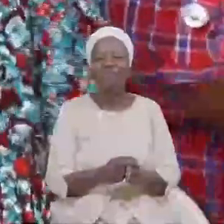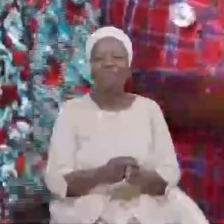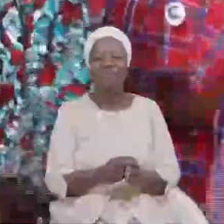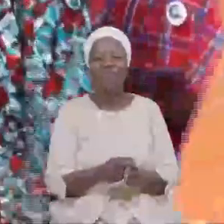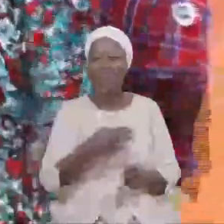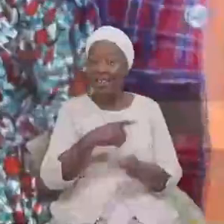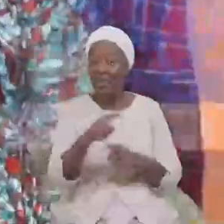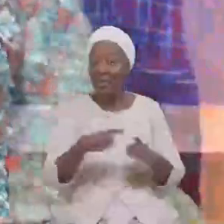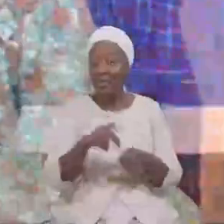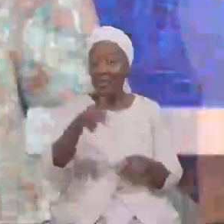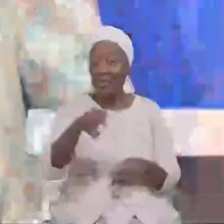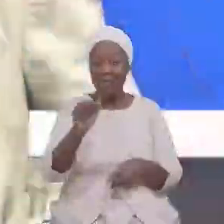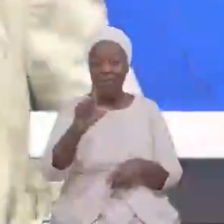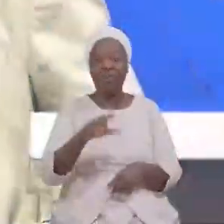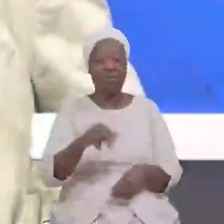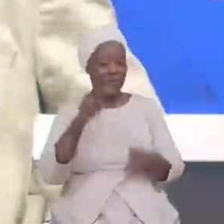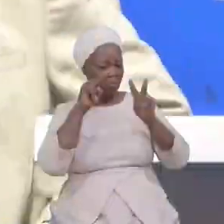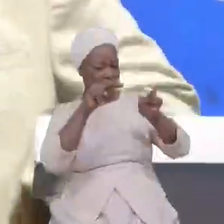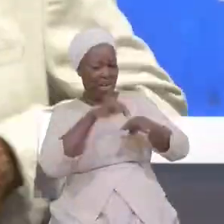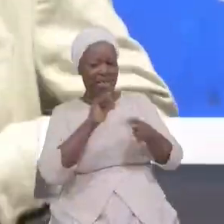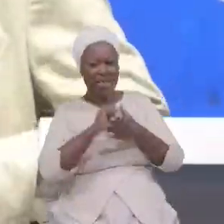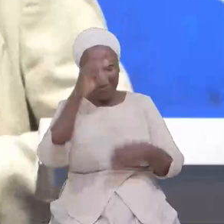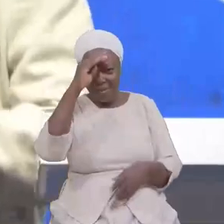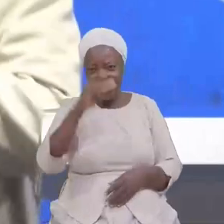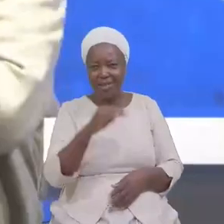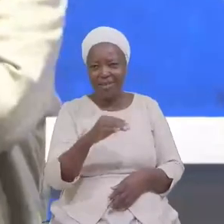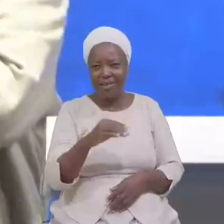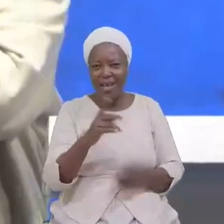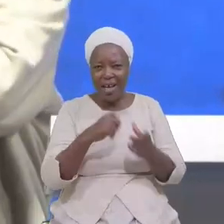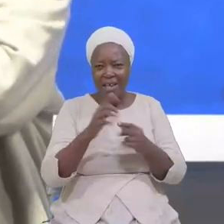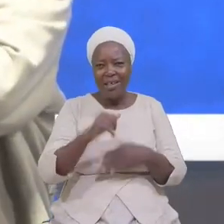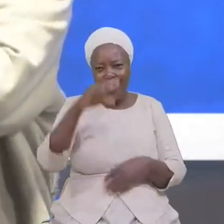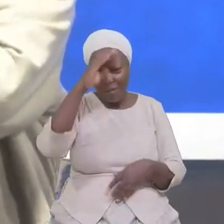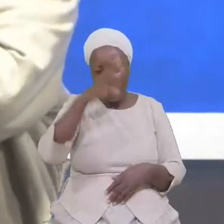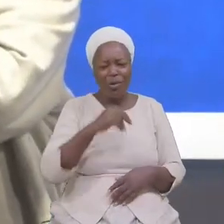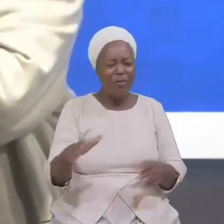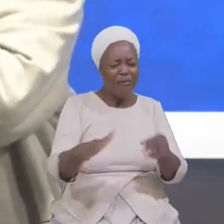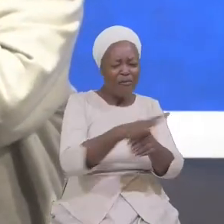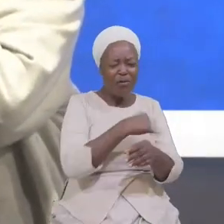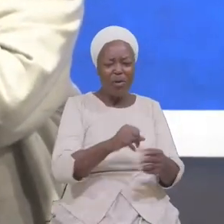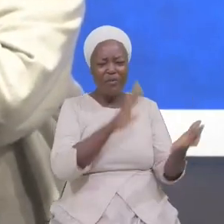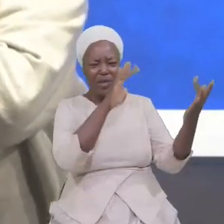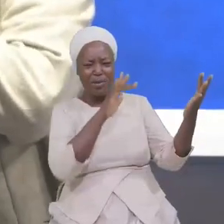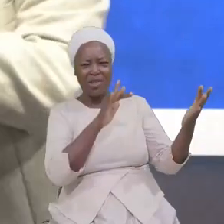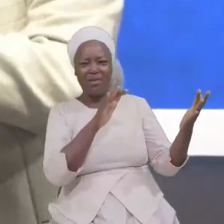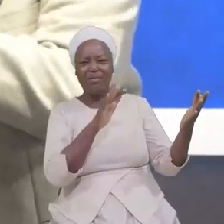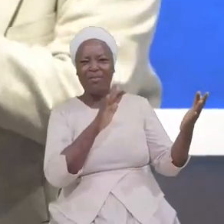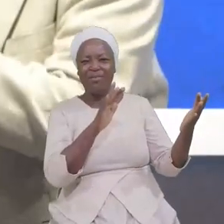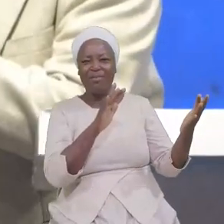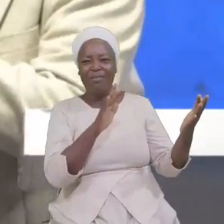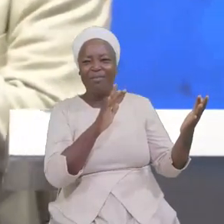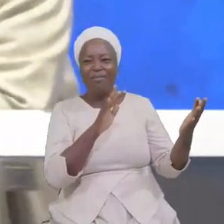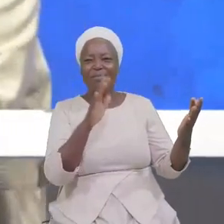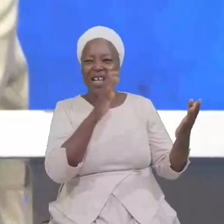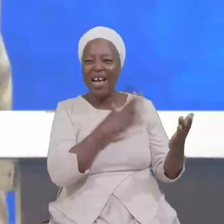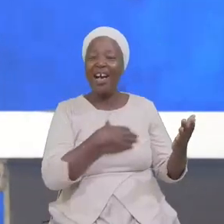Et quand Paul a regardé l'homme, et l'homme était plein d'espérance, et il